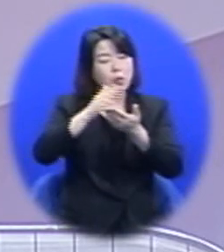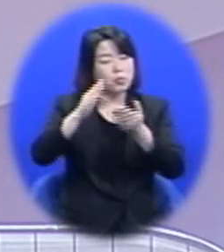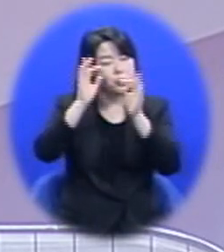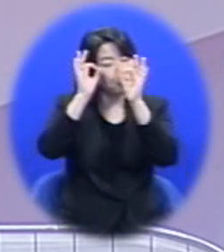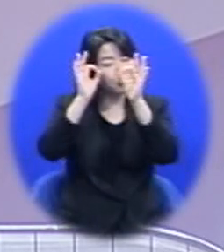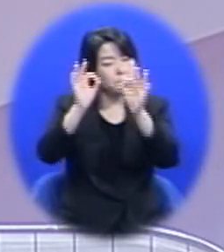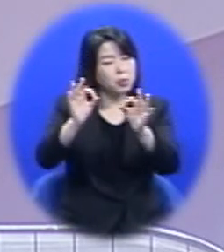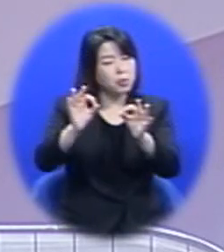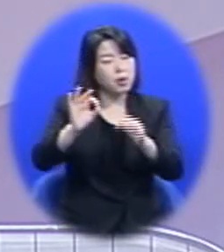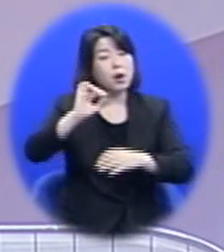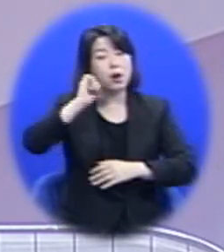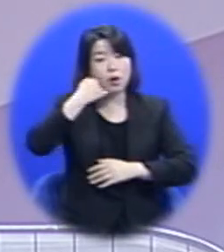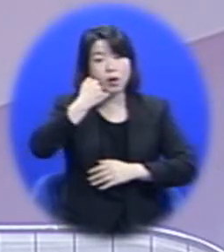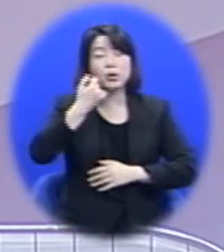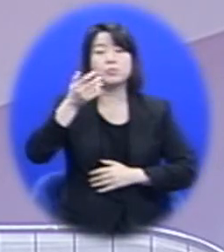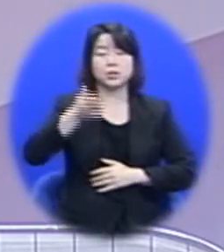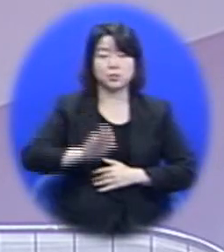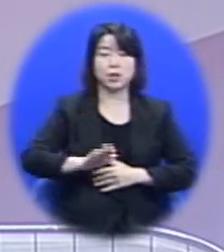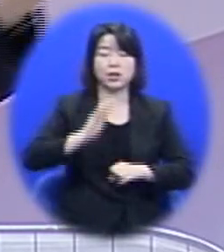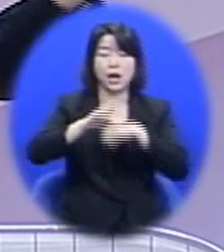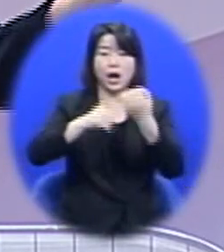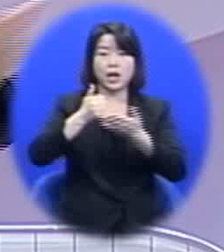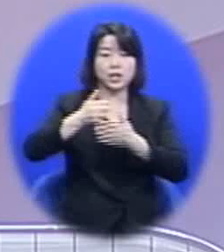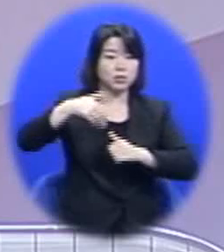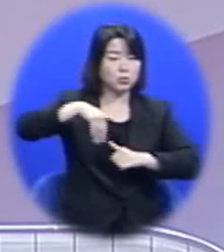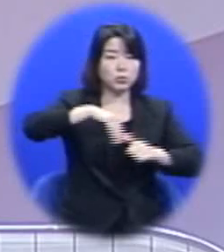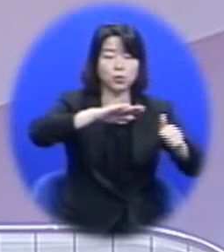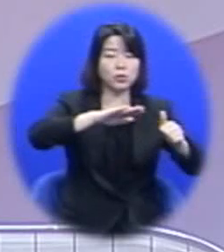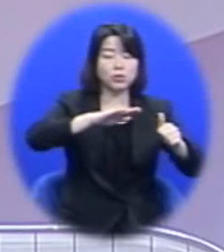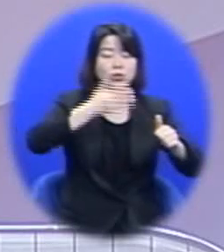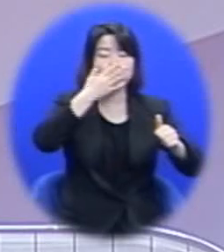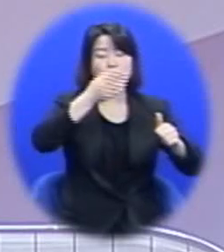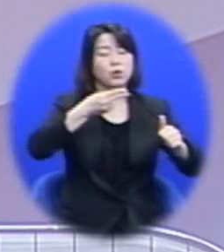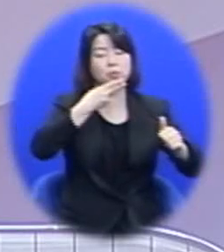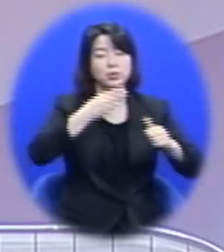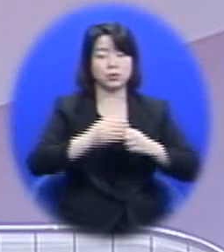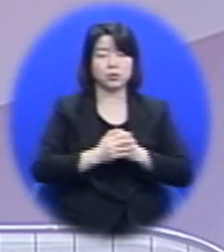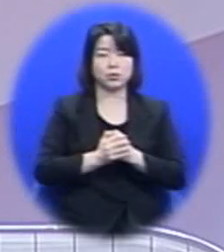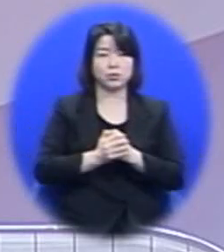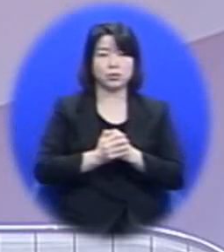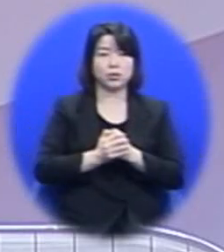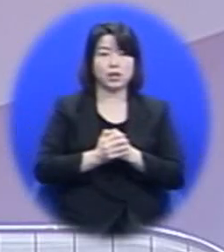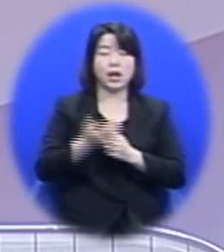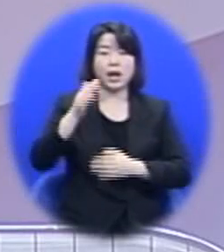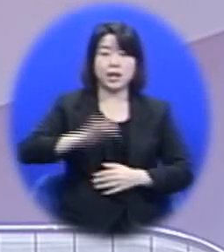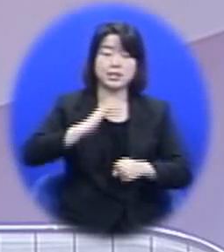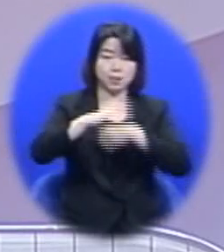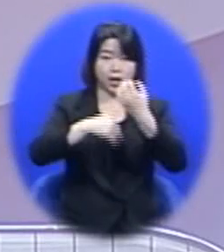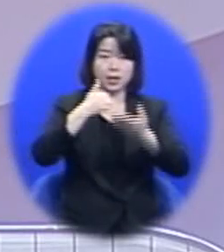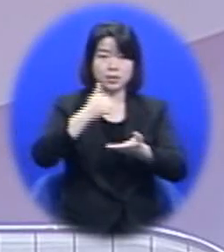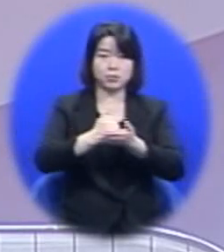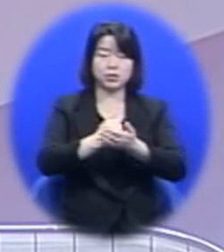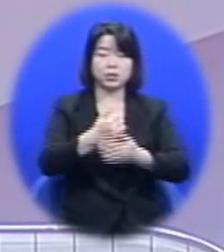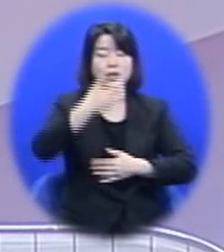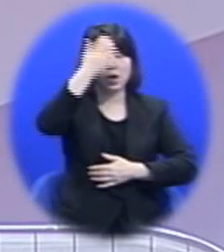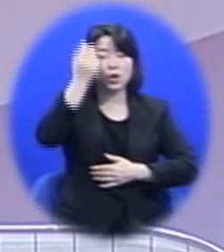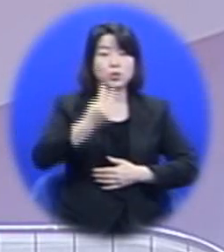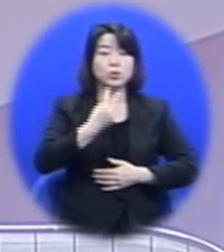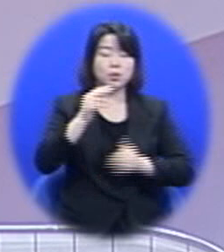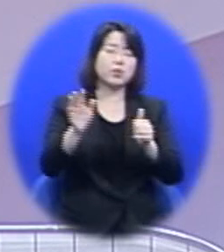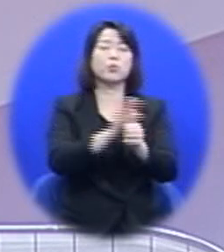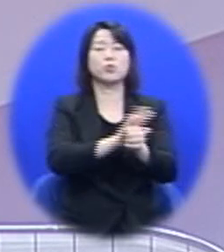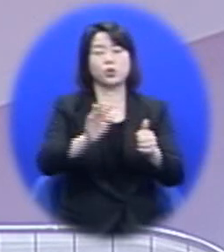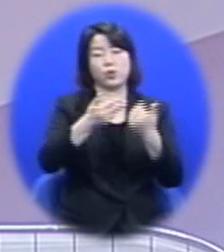없는 일이지만 하나님이 지금 돌려보내줄 수가 없는 거예요. 그러나 하나님은 요셉을